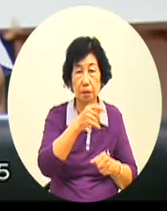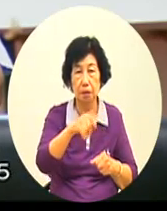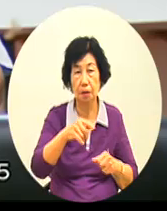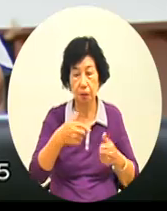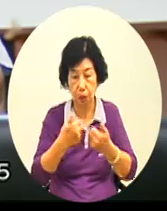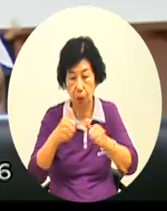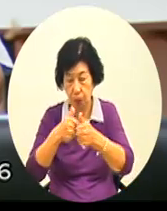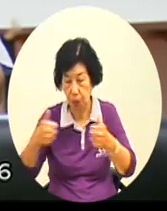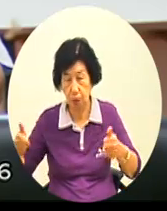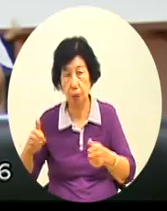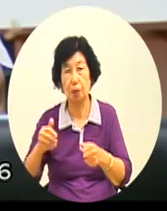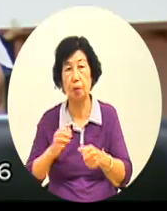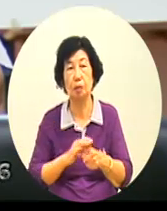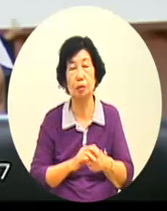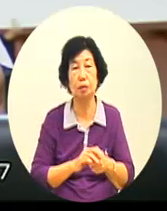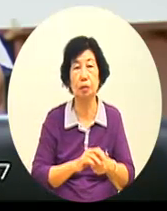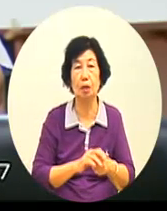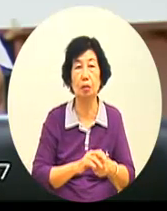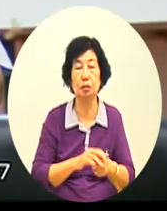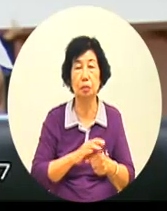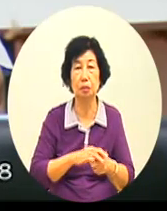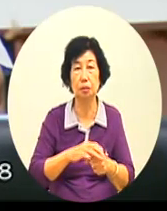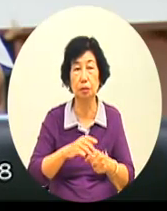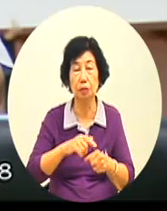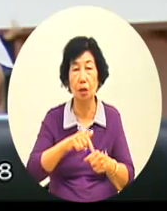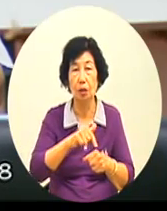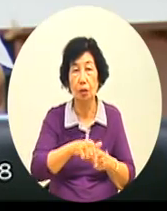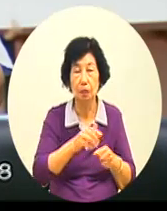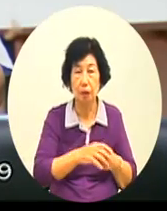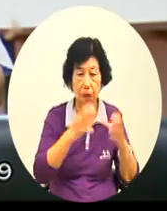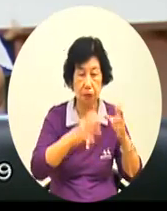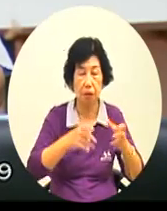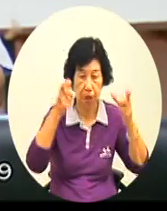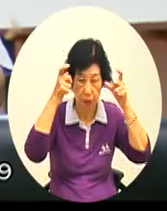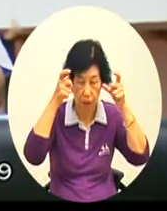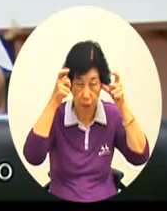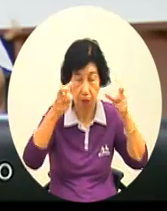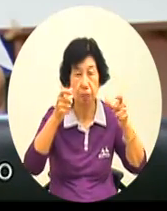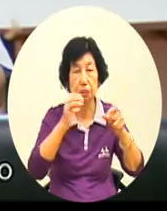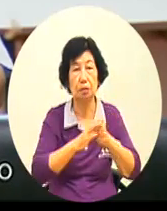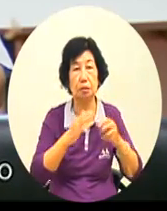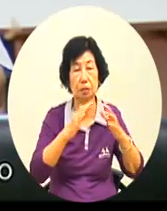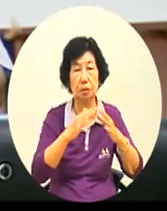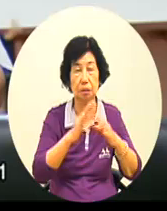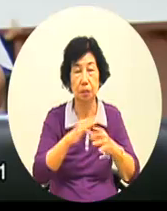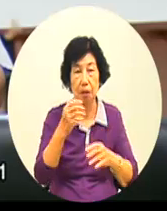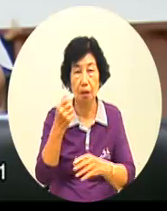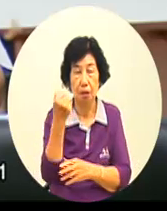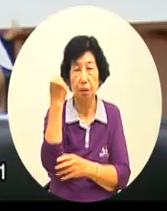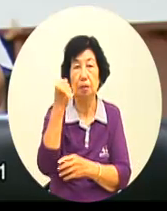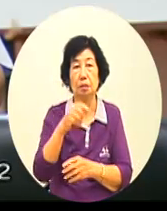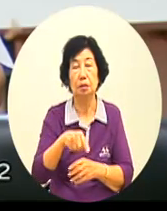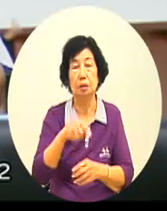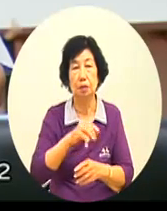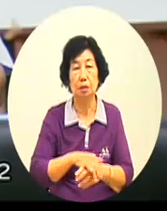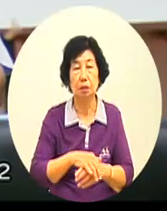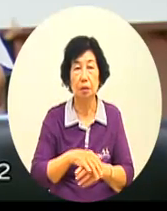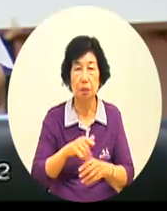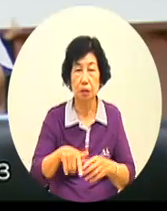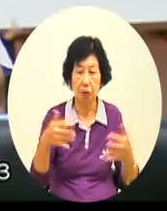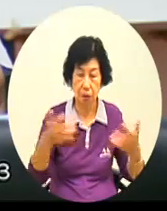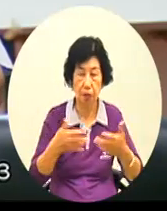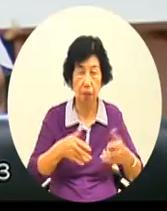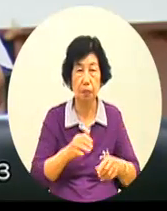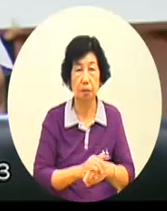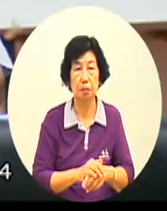物馆设在高雄的权益的问题啊，请主委呢慎